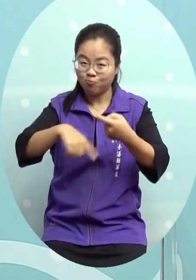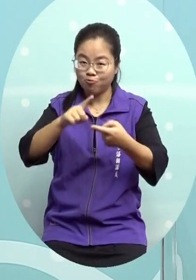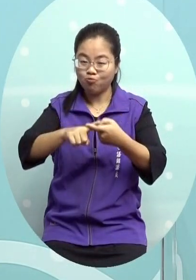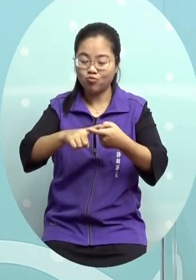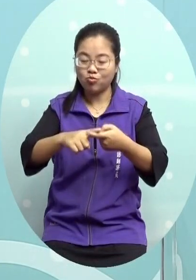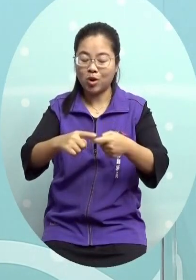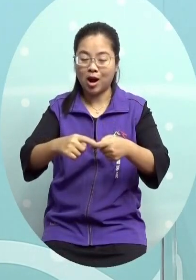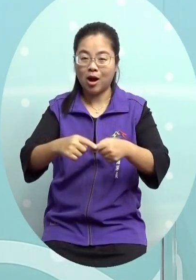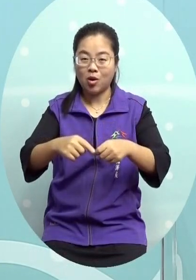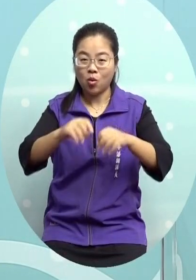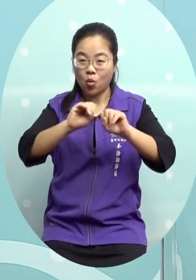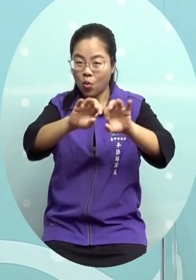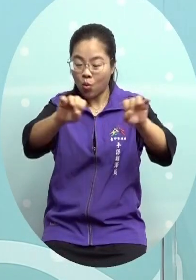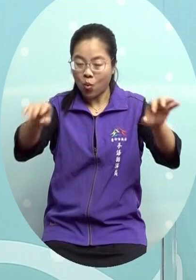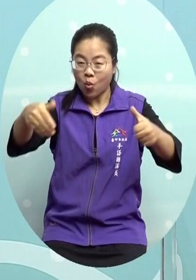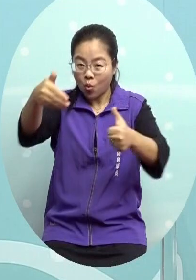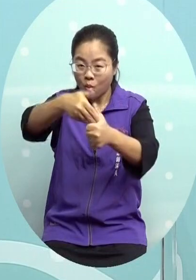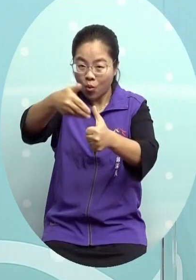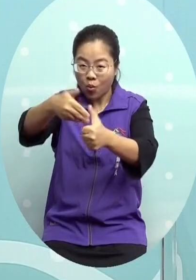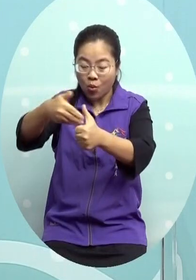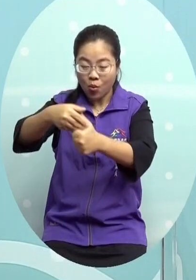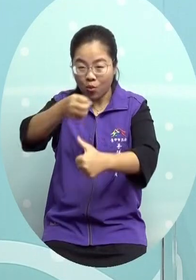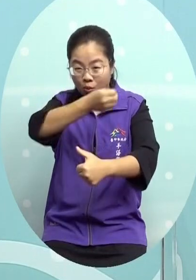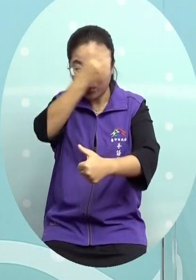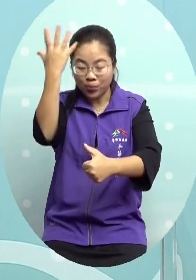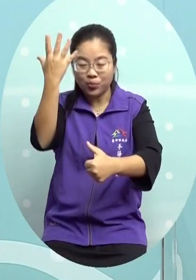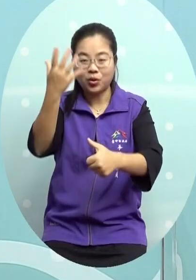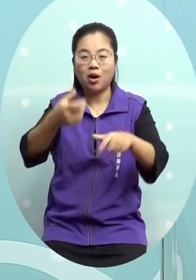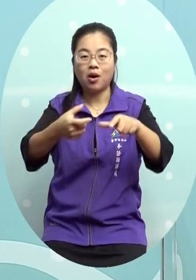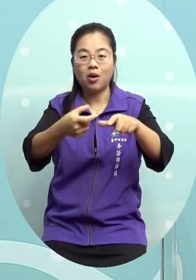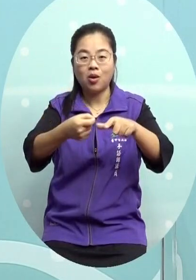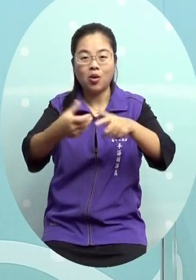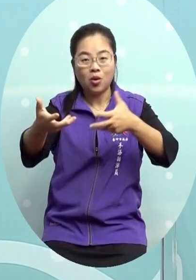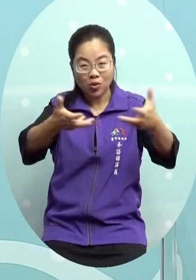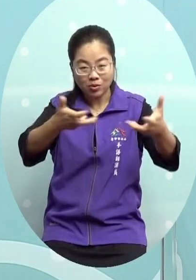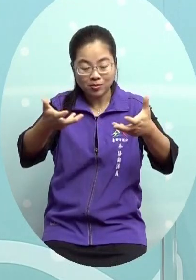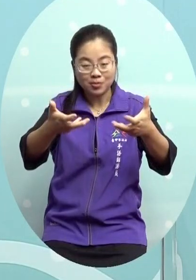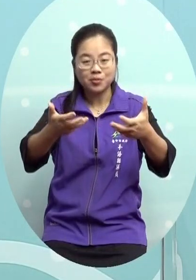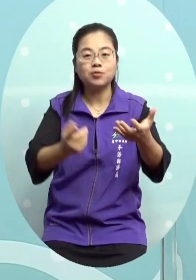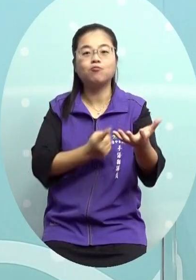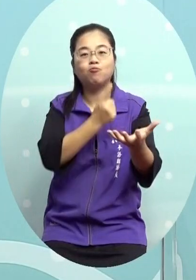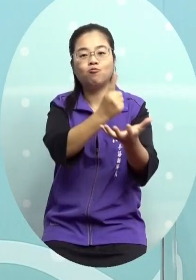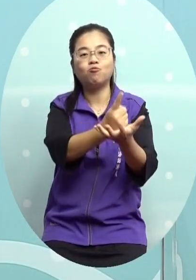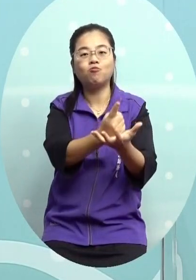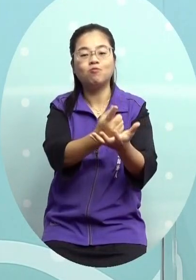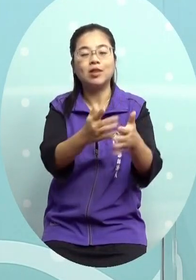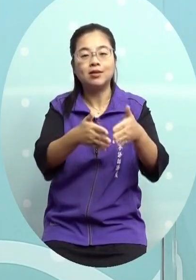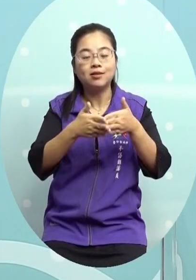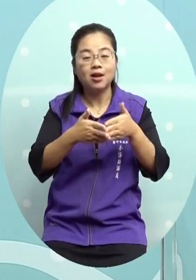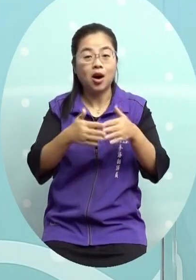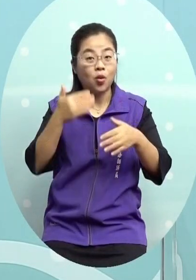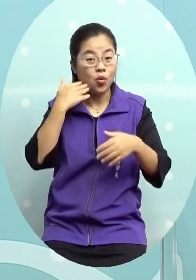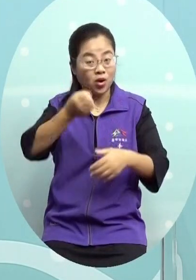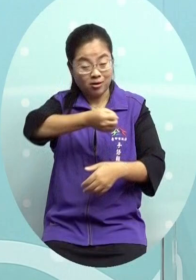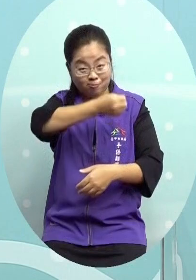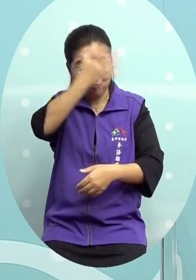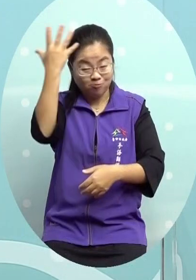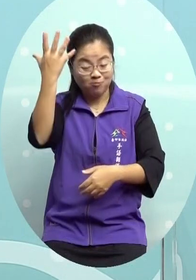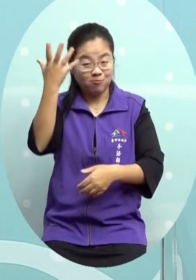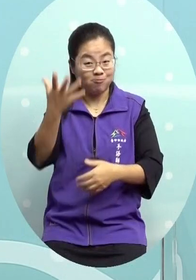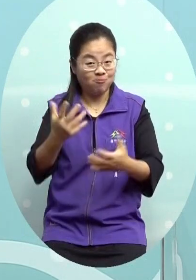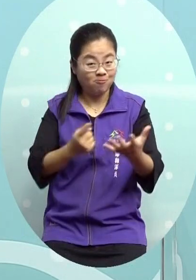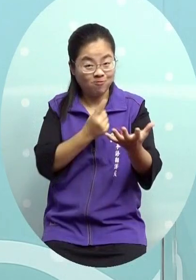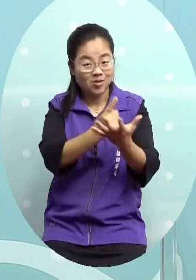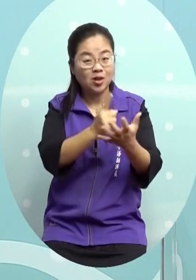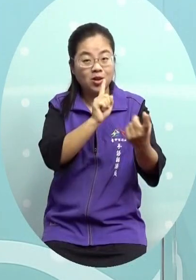养支持年轻人对于公众事务的参与，因为如果资源能够公平，如果年轻人对于社